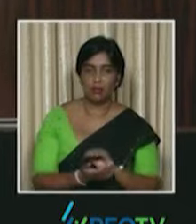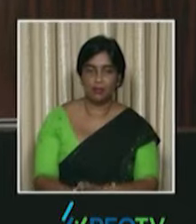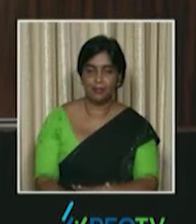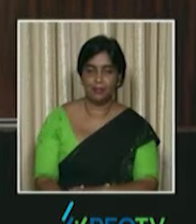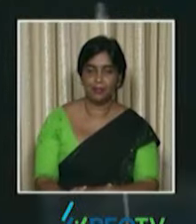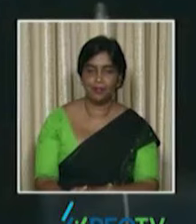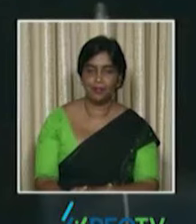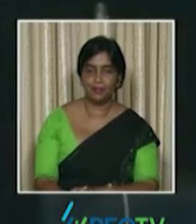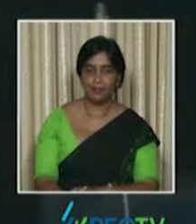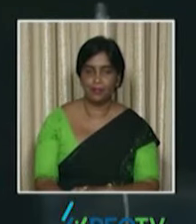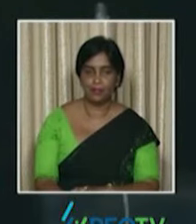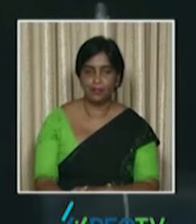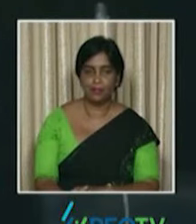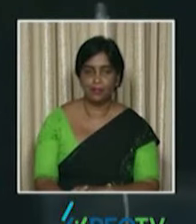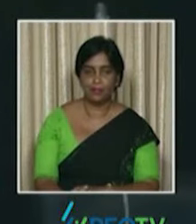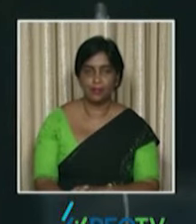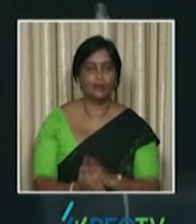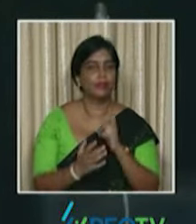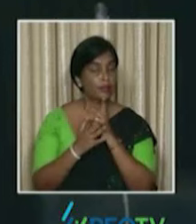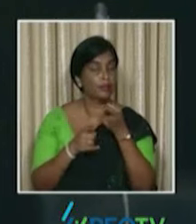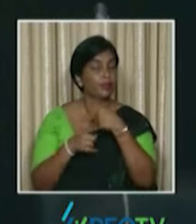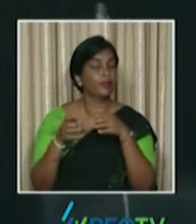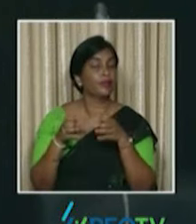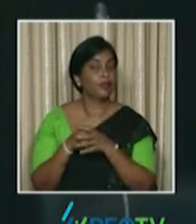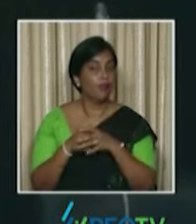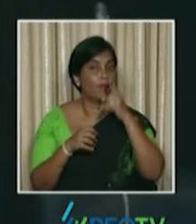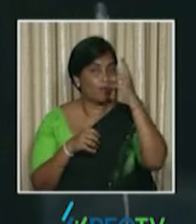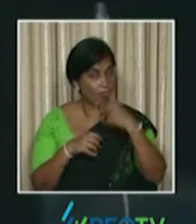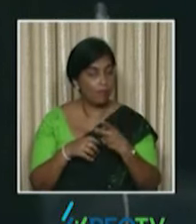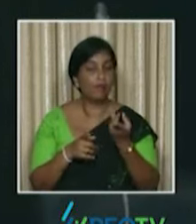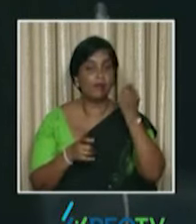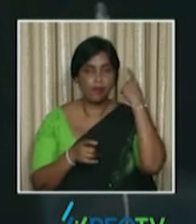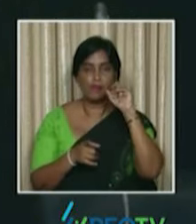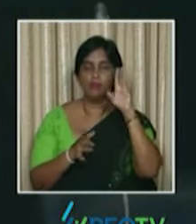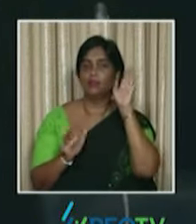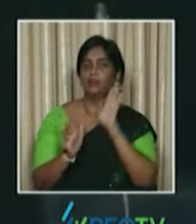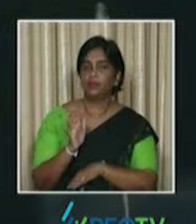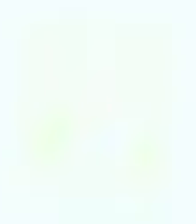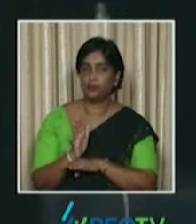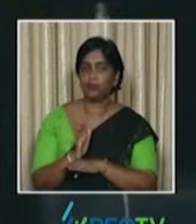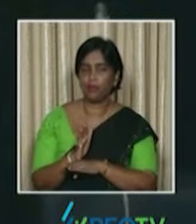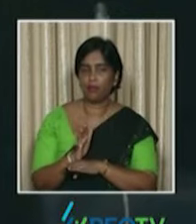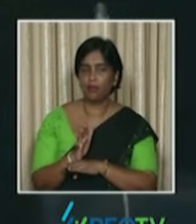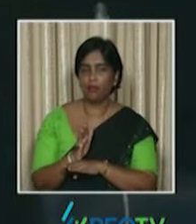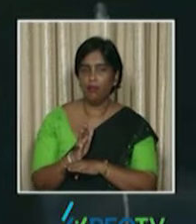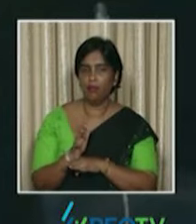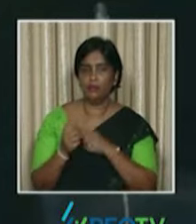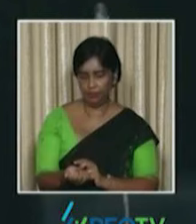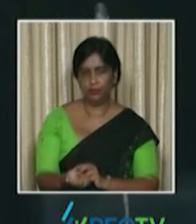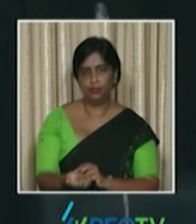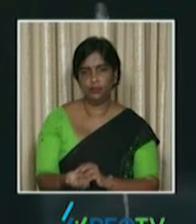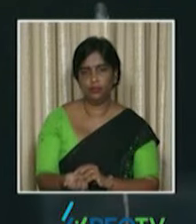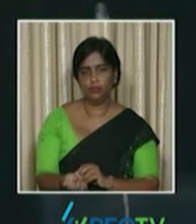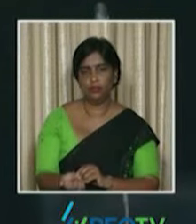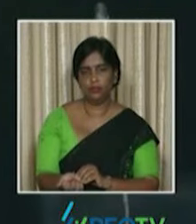නැහැ. හොඳයි මාධ්‍යවල පළ වුණා විවස්ථාදායක සභාව දෙවන වතාවටත් ඊයේ ඒ නම ප්‍රතික්ෂේප කරා කියලා. චන්දන කවුද පොලිස්පතිතුමාගේ?